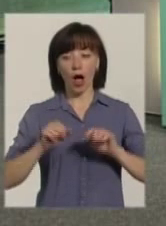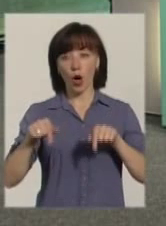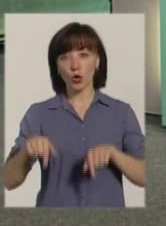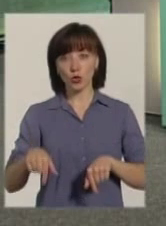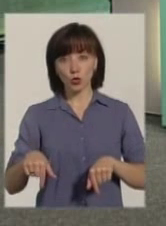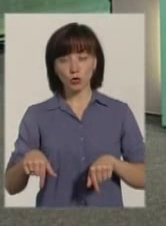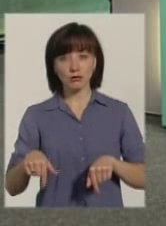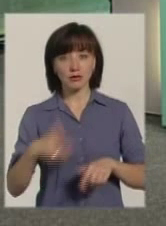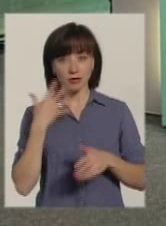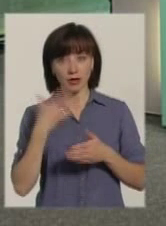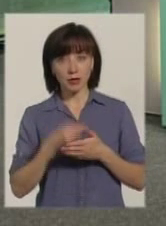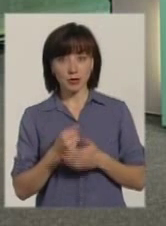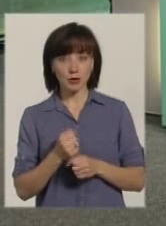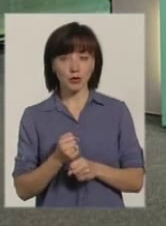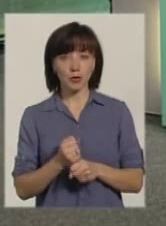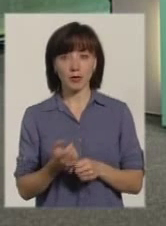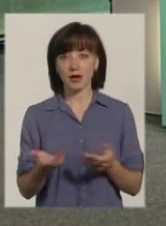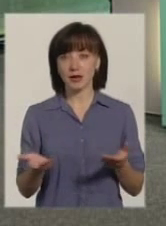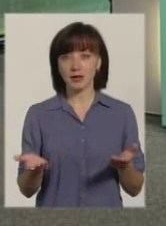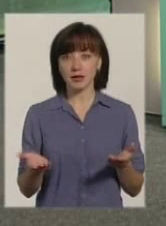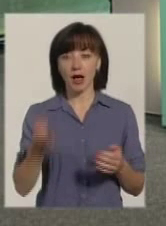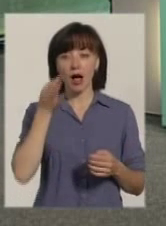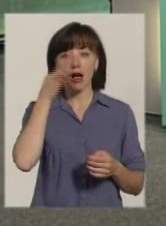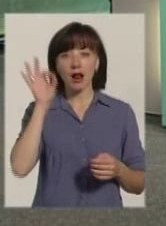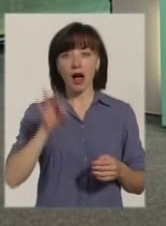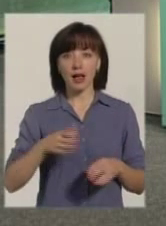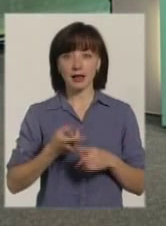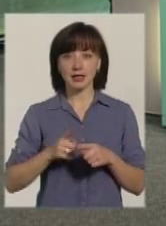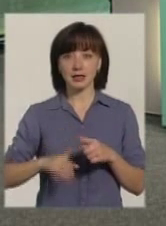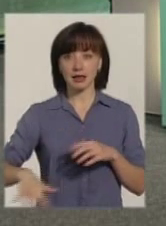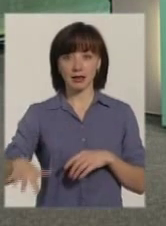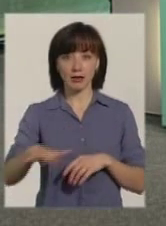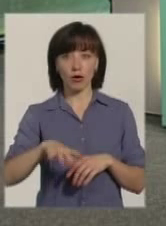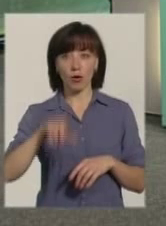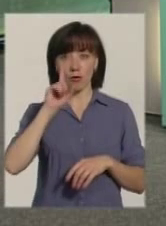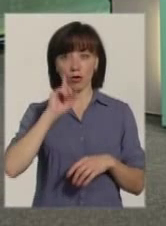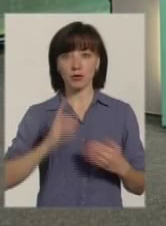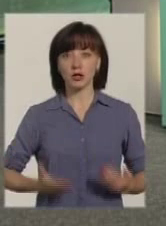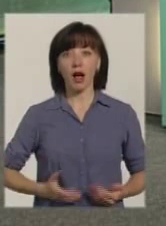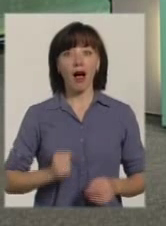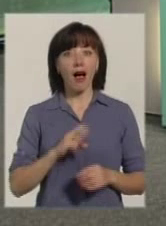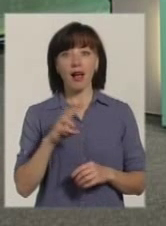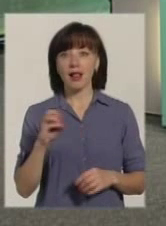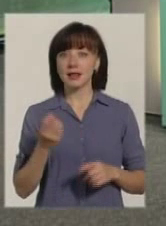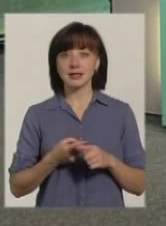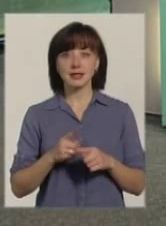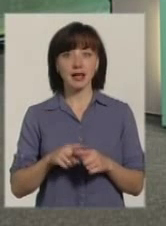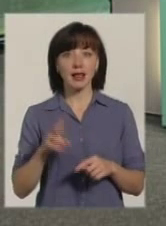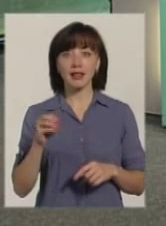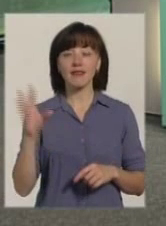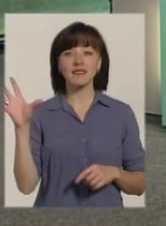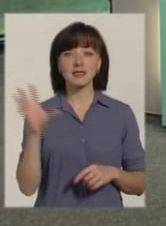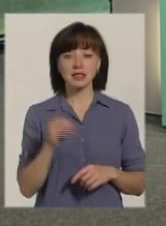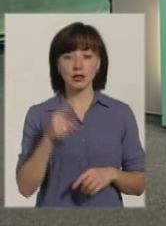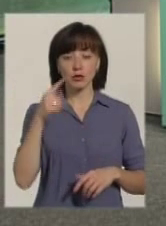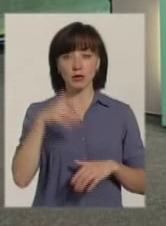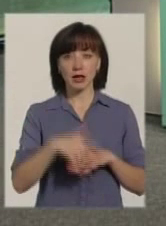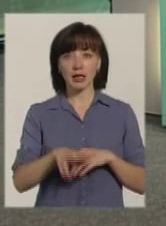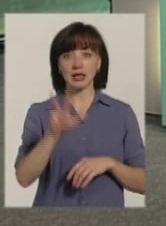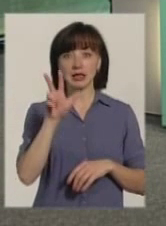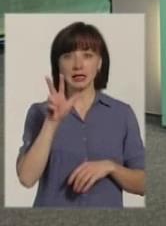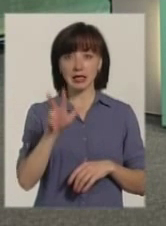вони зроблять рай на цій території для комфортного проживання. Але це не все. Тобто, треба зрозуміти, що тих три заправки